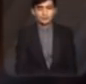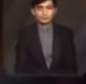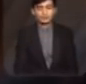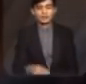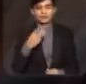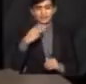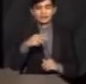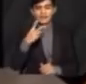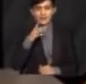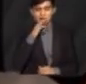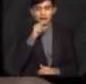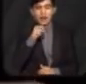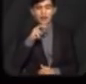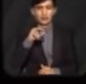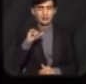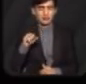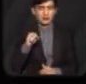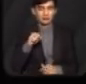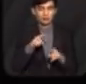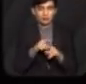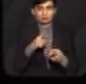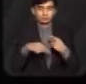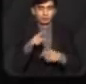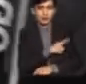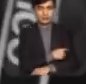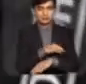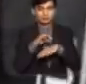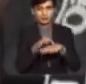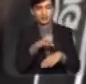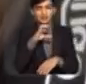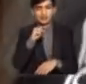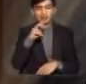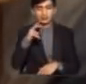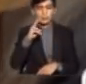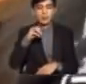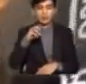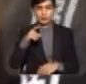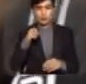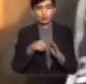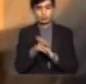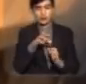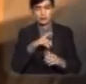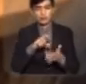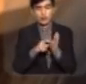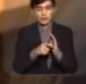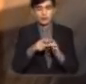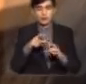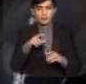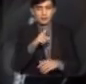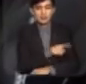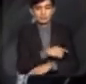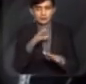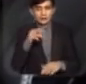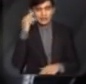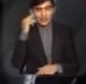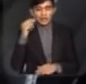32-летнюю аллу ильину принудительно вернули в больницу санкт-петербурга женщина сбежал с больничной палаты находясь на карантине вернувшись